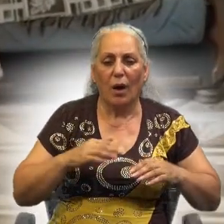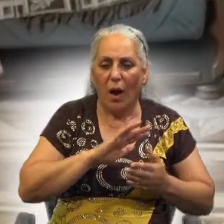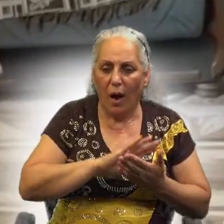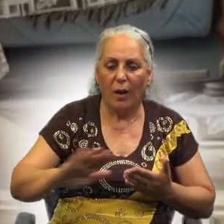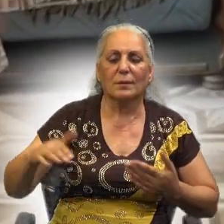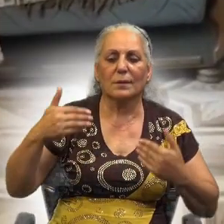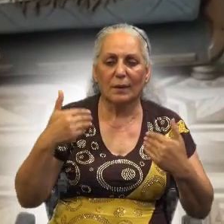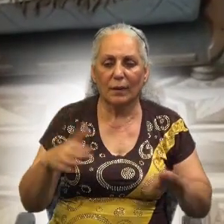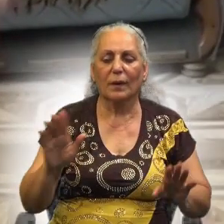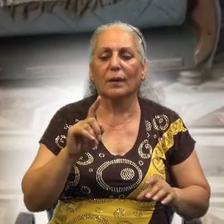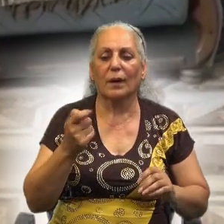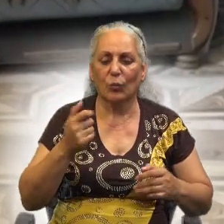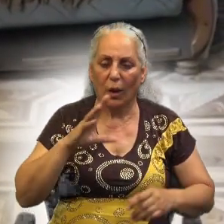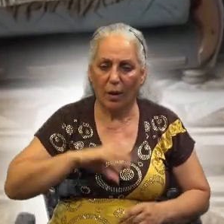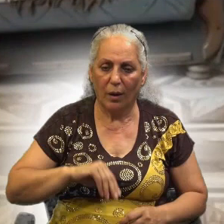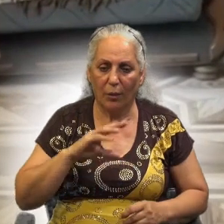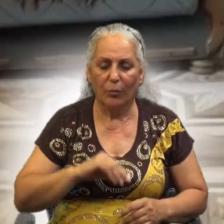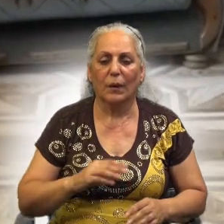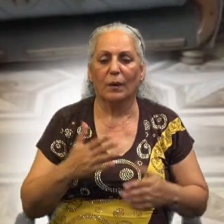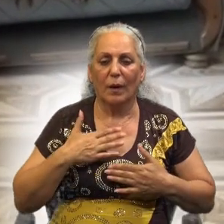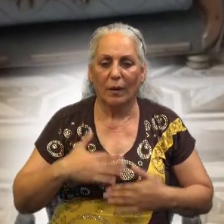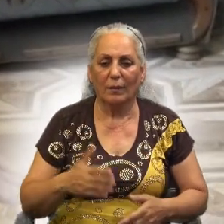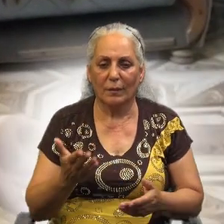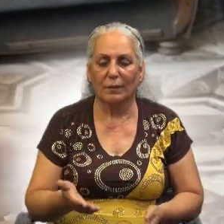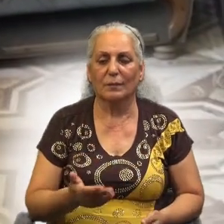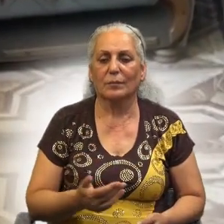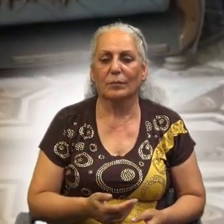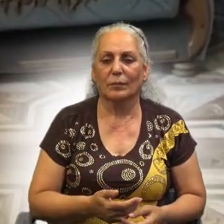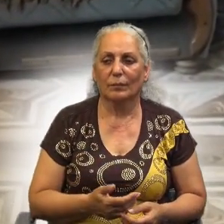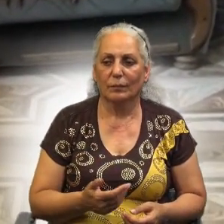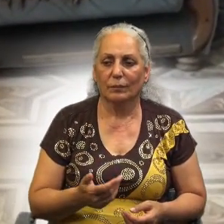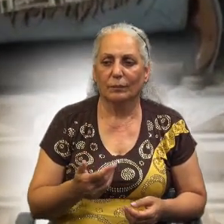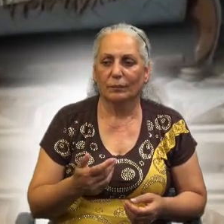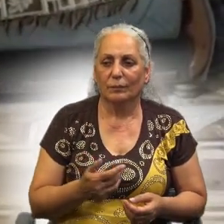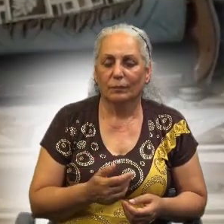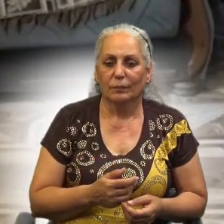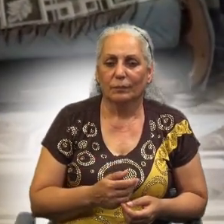կամ են քքել։ Ինչի՞ չէ շինարարությունները սողած գացած, դիմենք իրանց եկելիս մարդկանց։